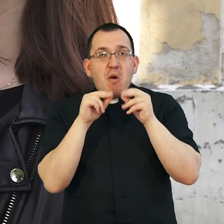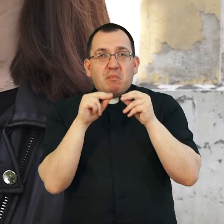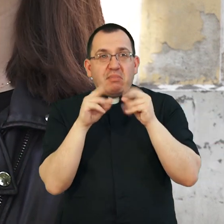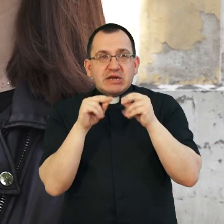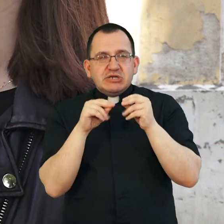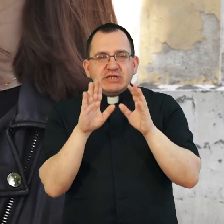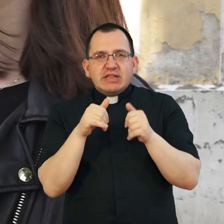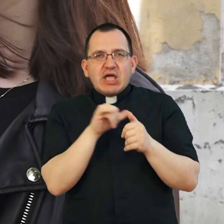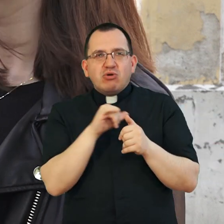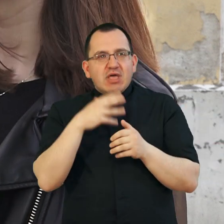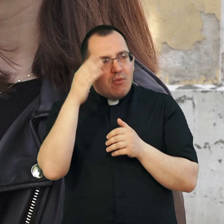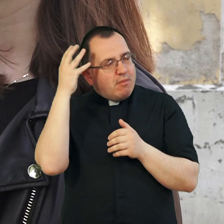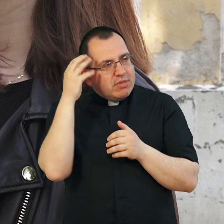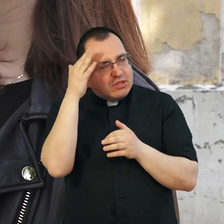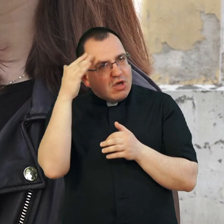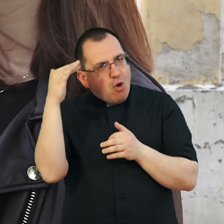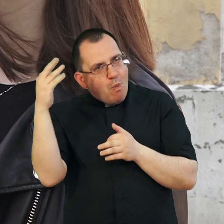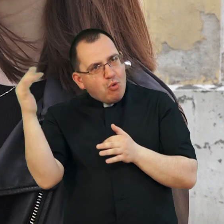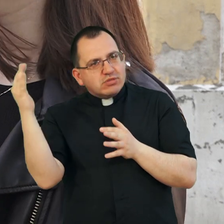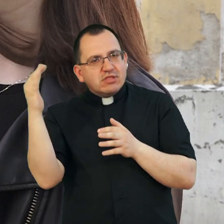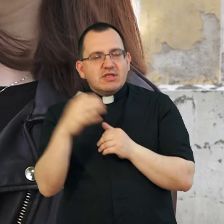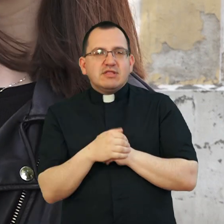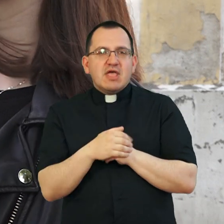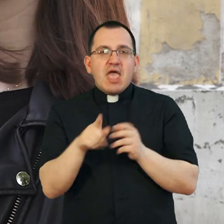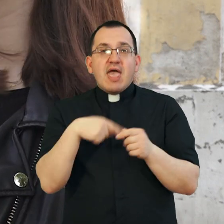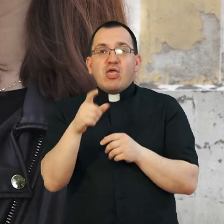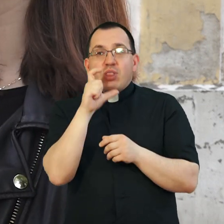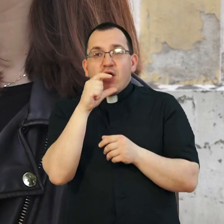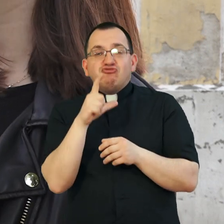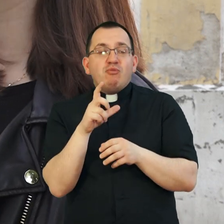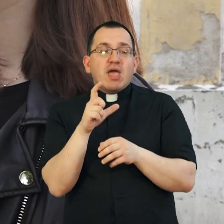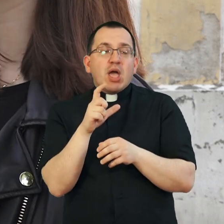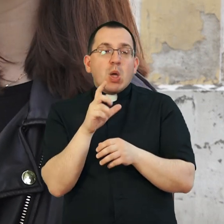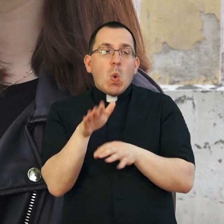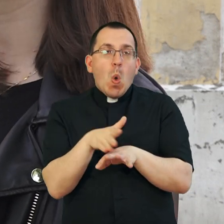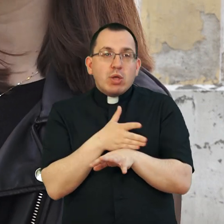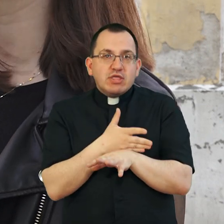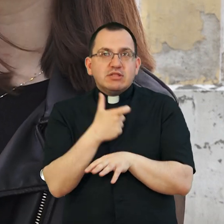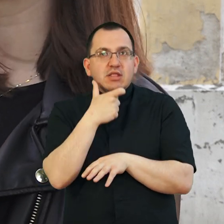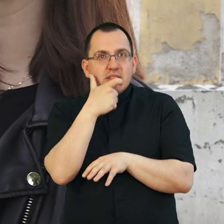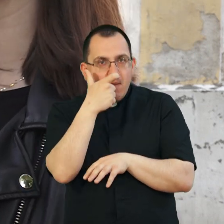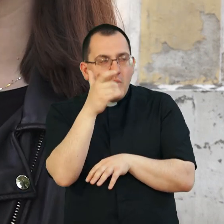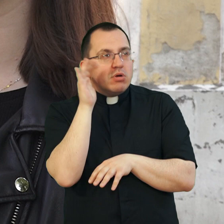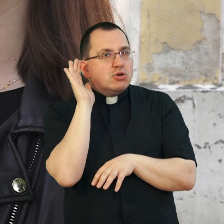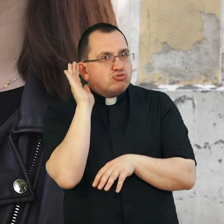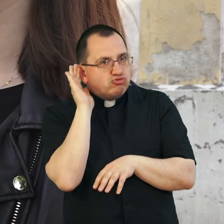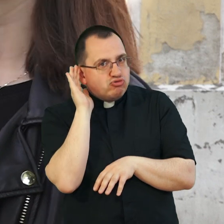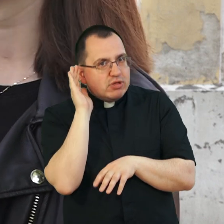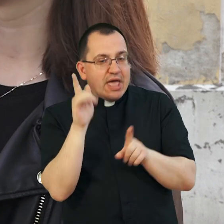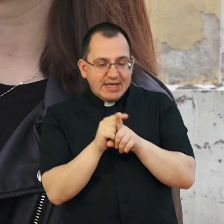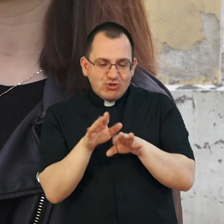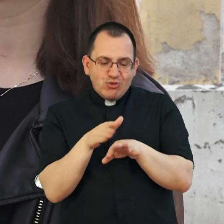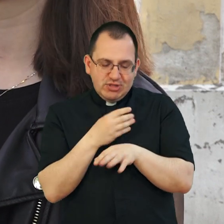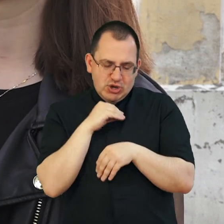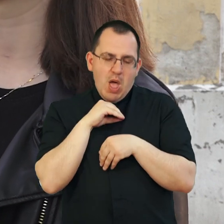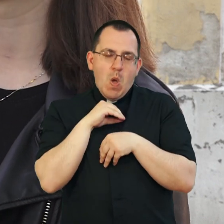pustiti misli da same idu i točno čovjek može osjetiti da Bog stvarno čuje i nekakvo olakšanje